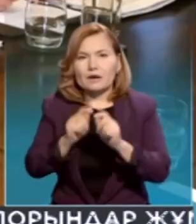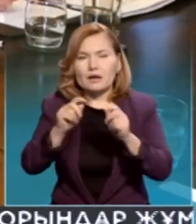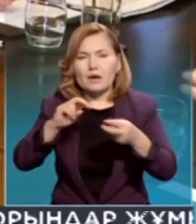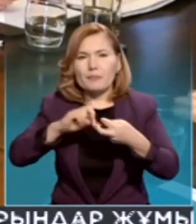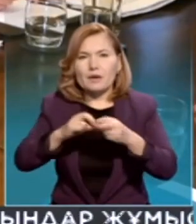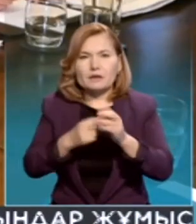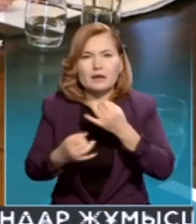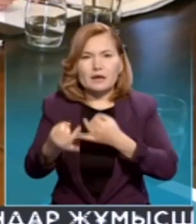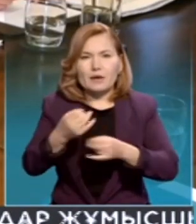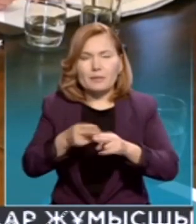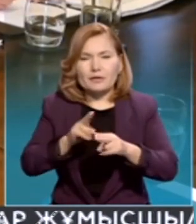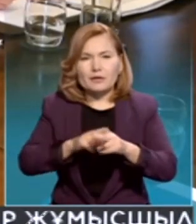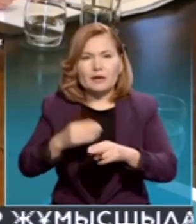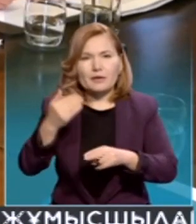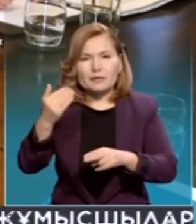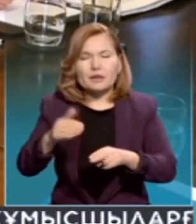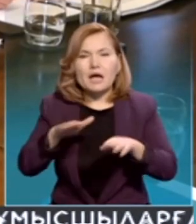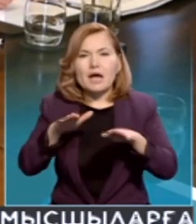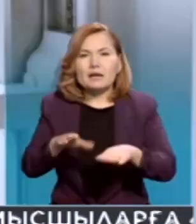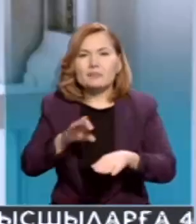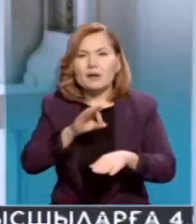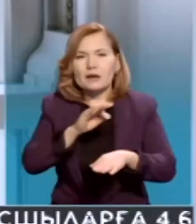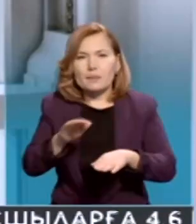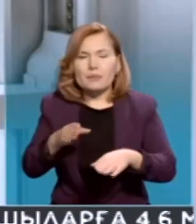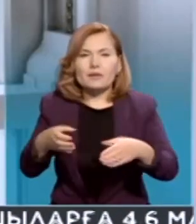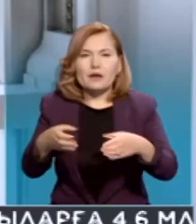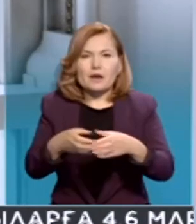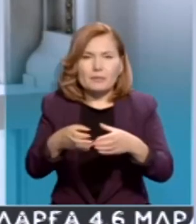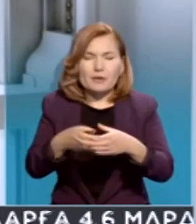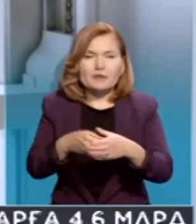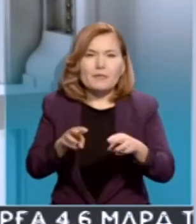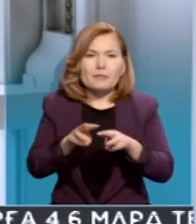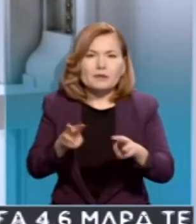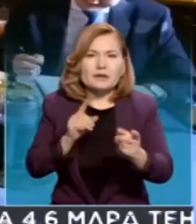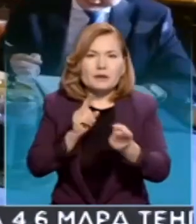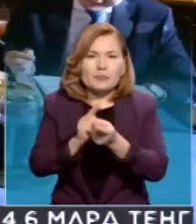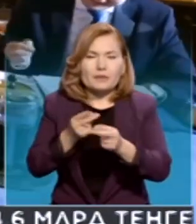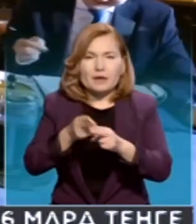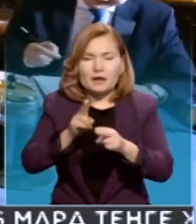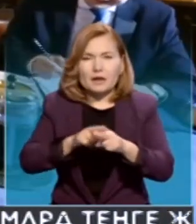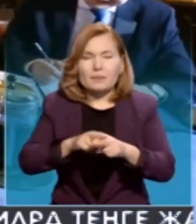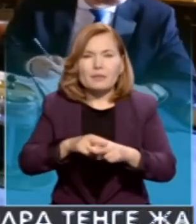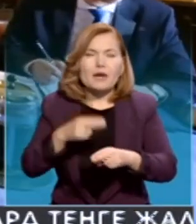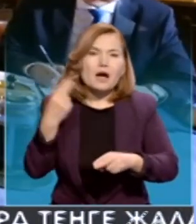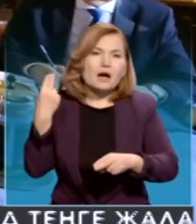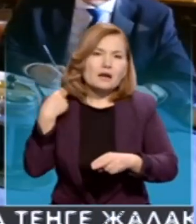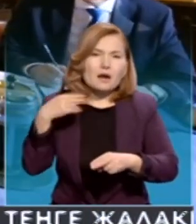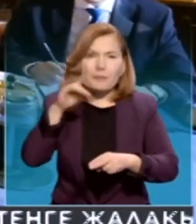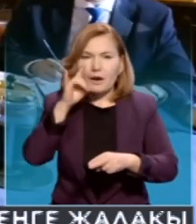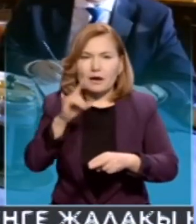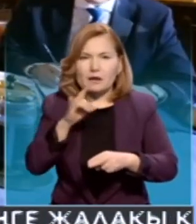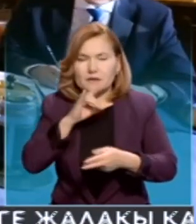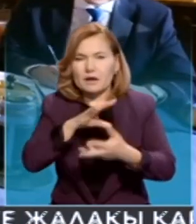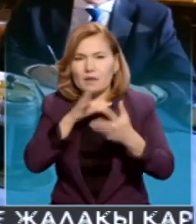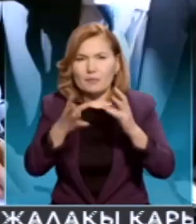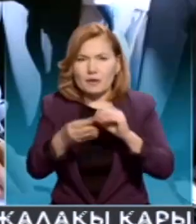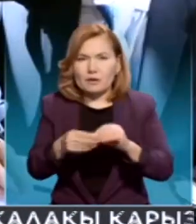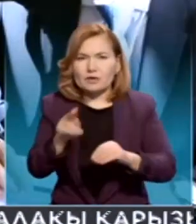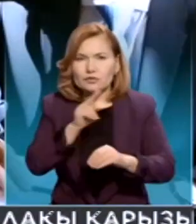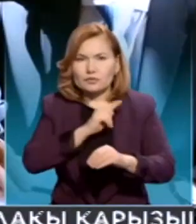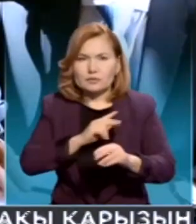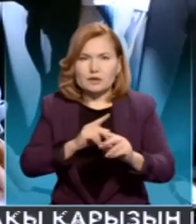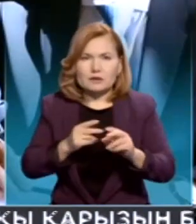талқылады. Бұдан бөлек Мұхтар Тілеуберді жергілікті ресми топ өкілдерімен жүздесіп, елдегі саяси реформалар жайлы баяндап берді.